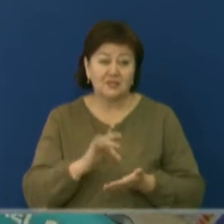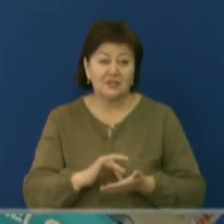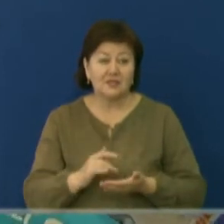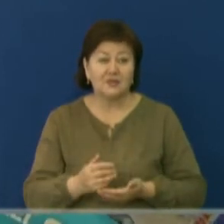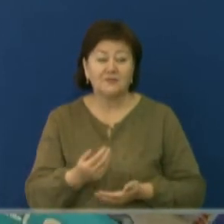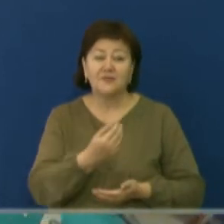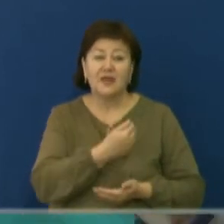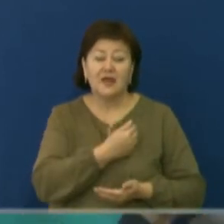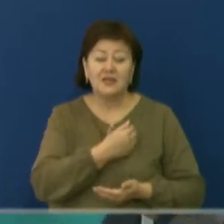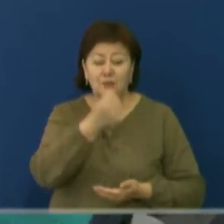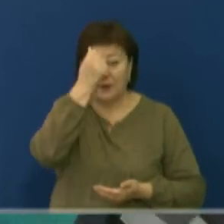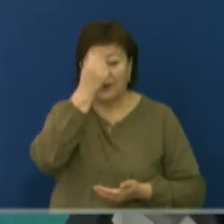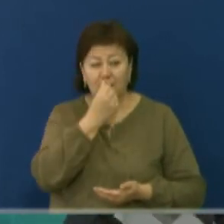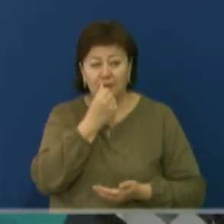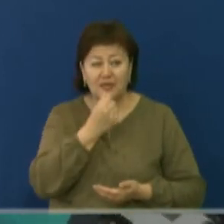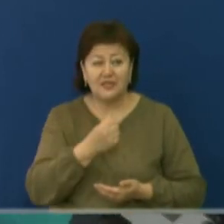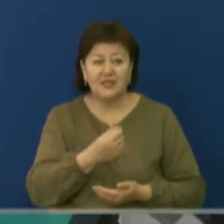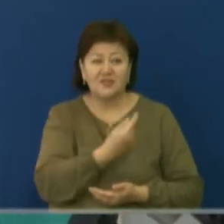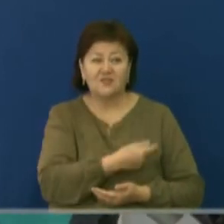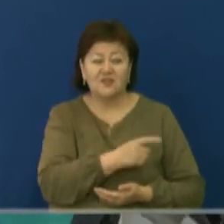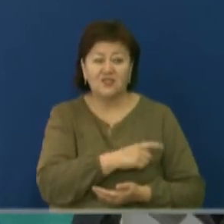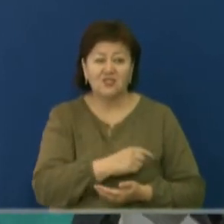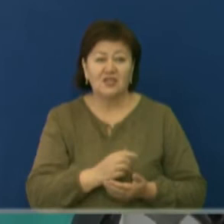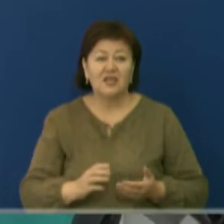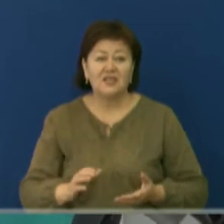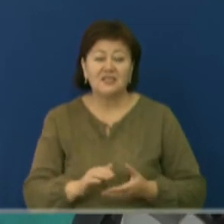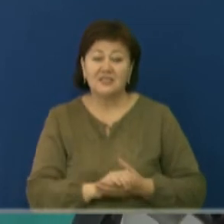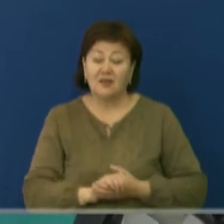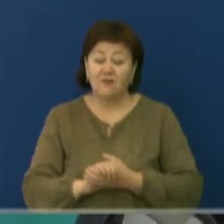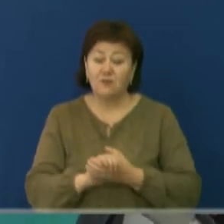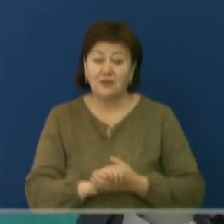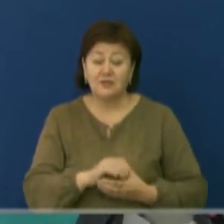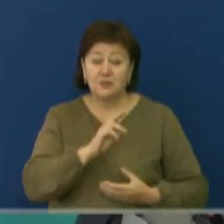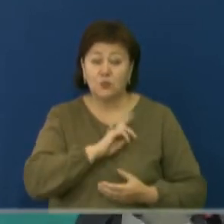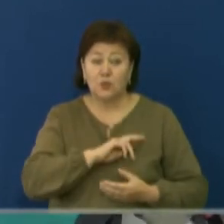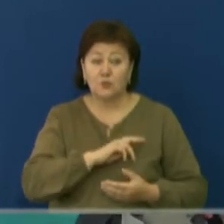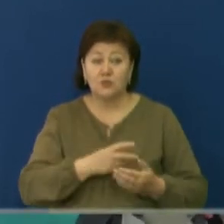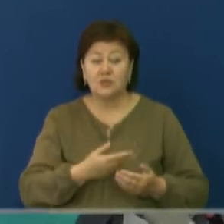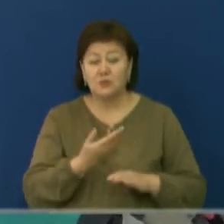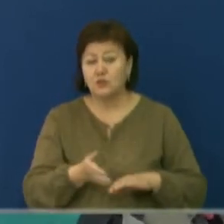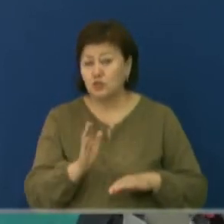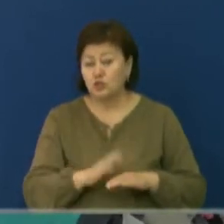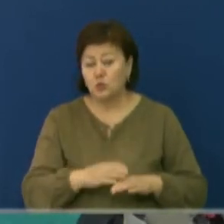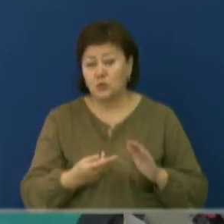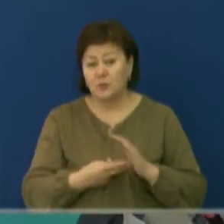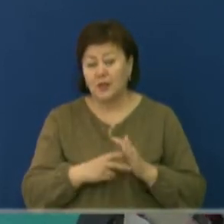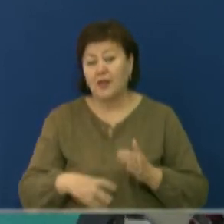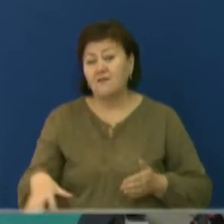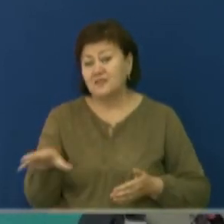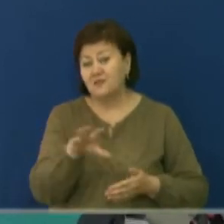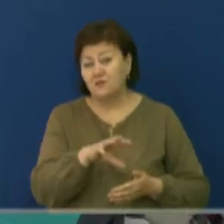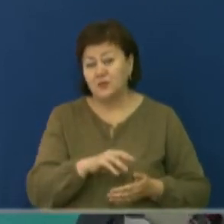коллег за их совместную работу. Это был не очень легкий проект, но тем не менее, вместо дружно мы